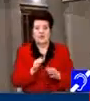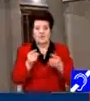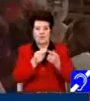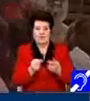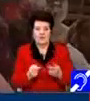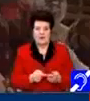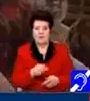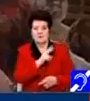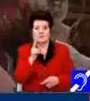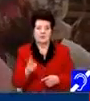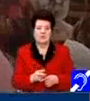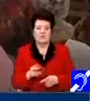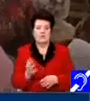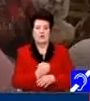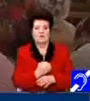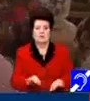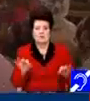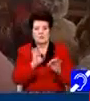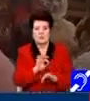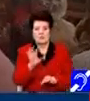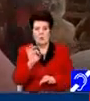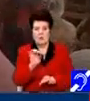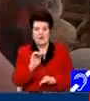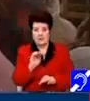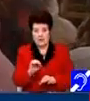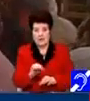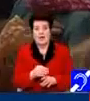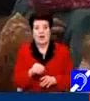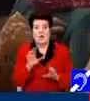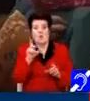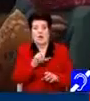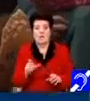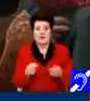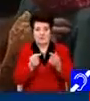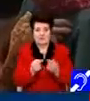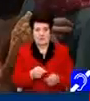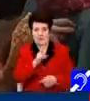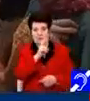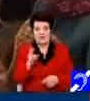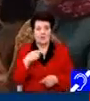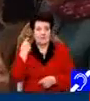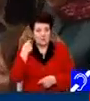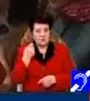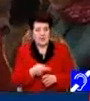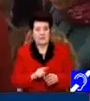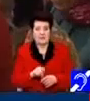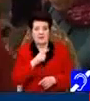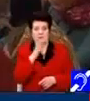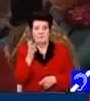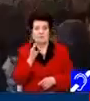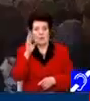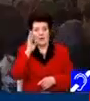verificat lecașul de cult, dar nu au găsit niciun obiect suspect. Oamenii legii au reușit să identifice autorul apelului. Acesta s-a dovedit a fi